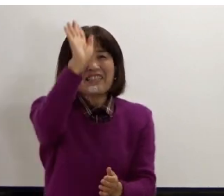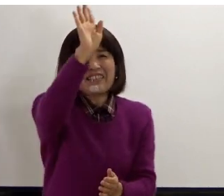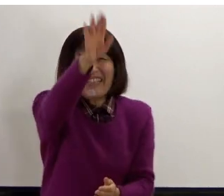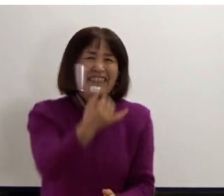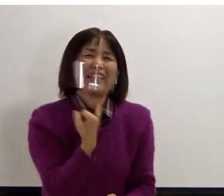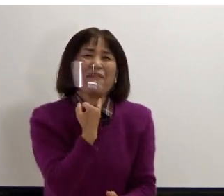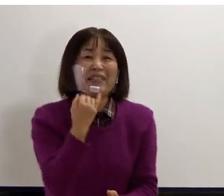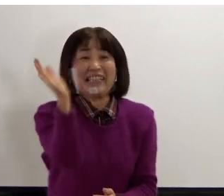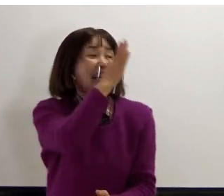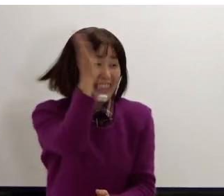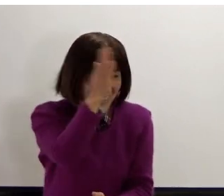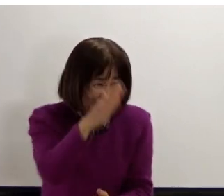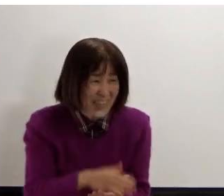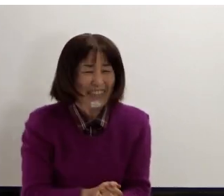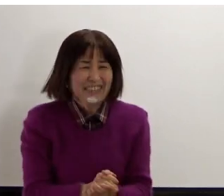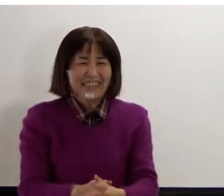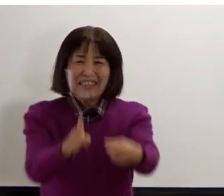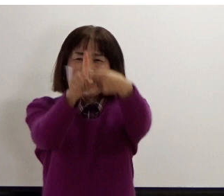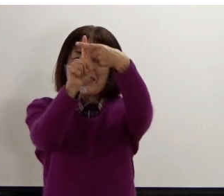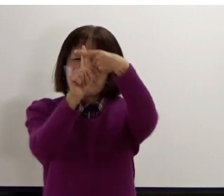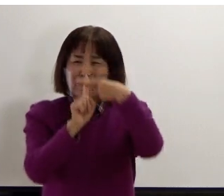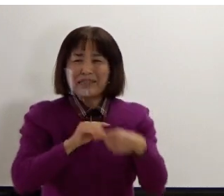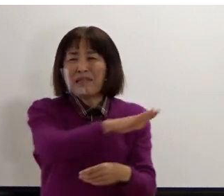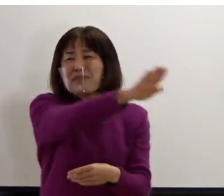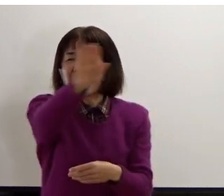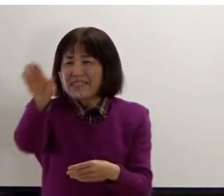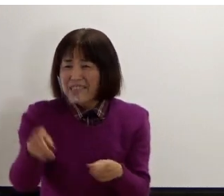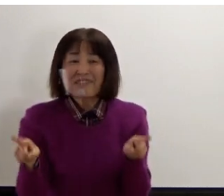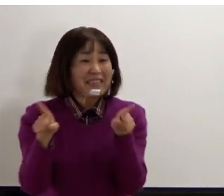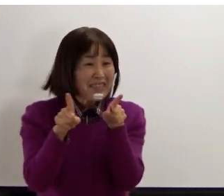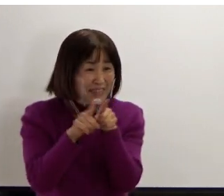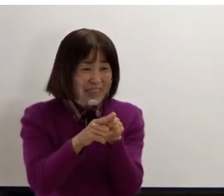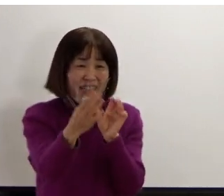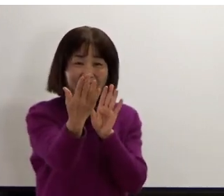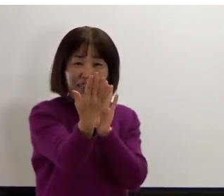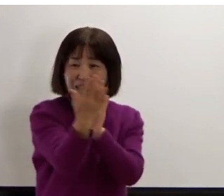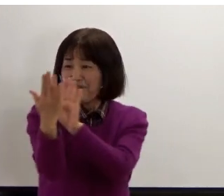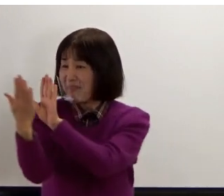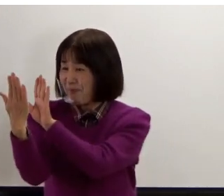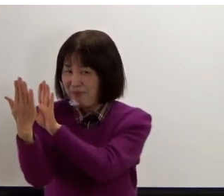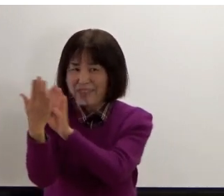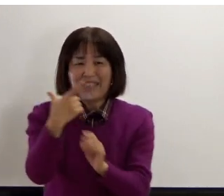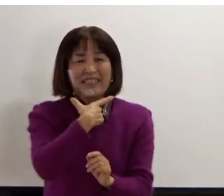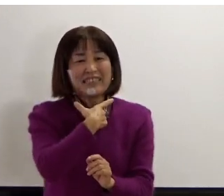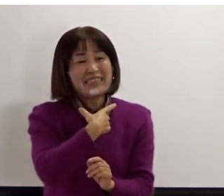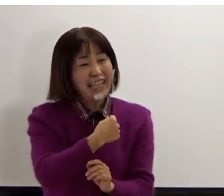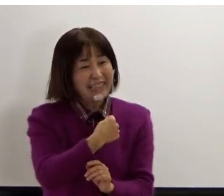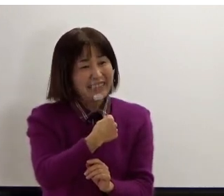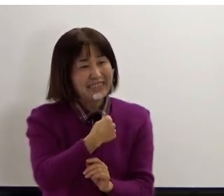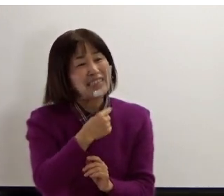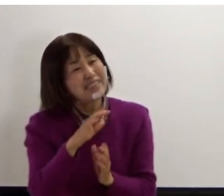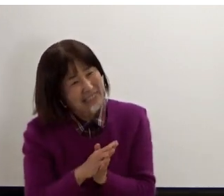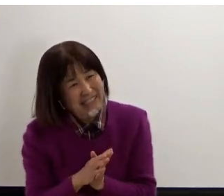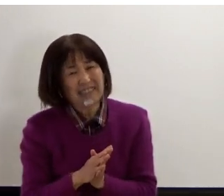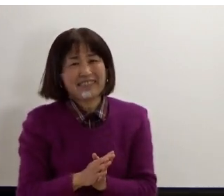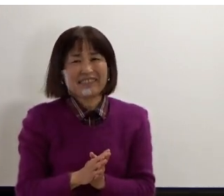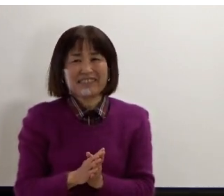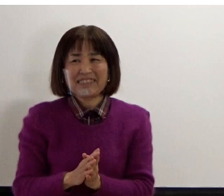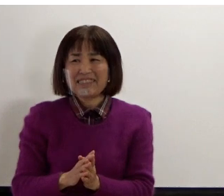ね、やっぱりね、クリスマスこれですからね、このリースでね、クランツでね、